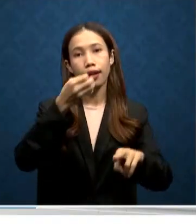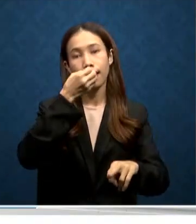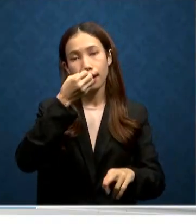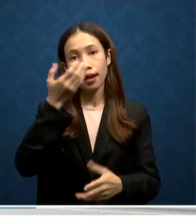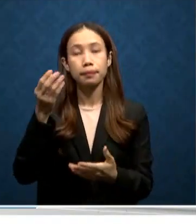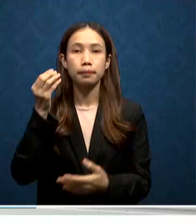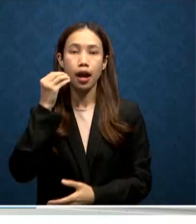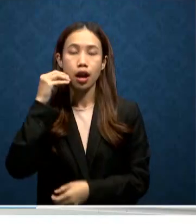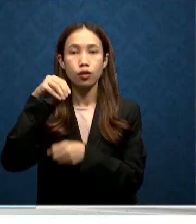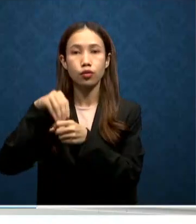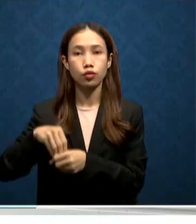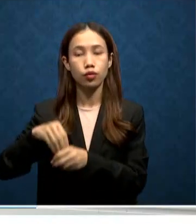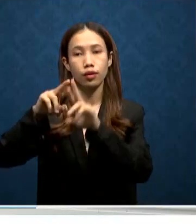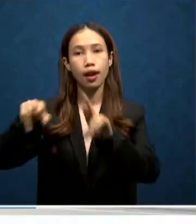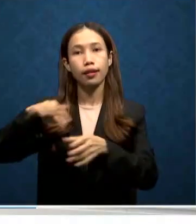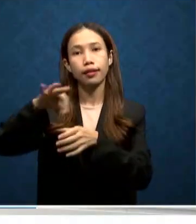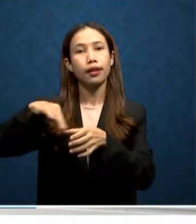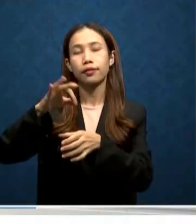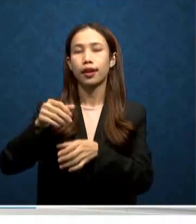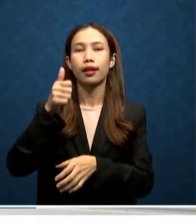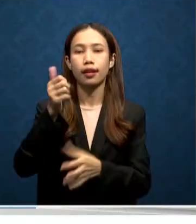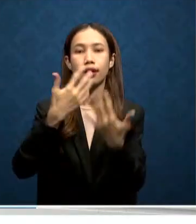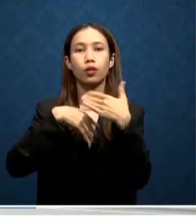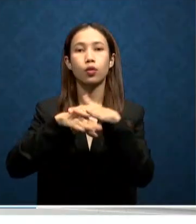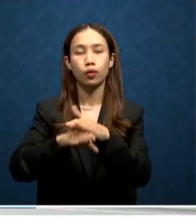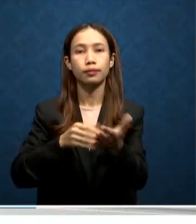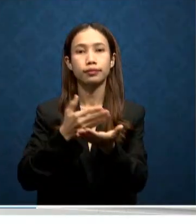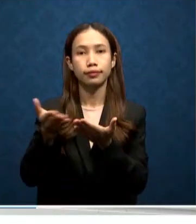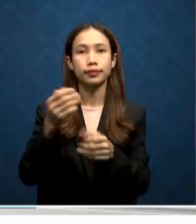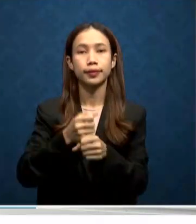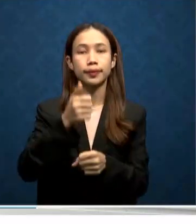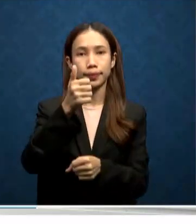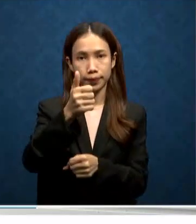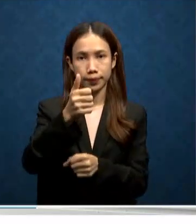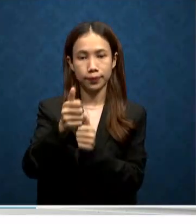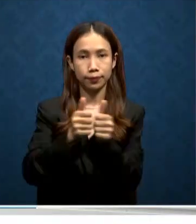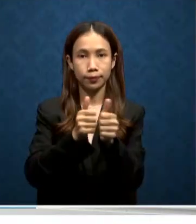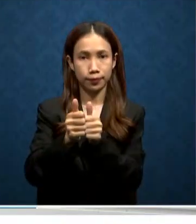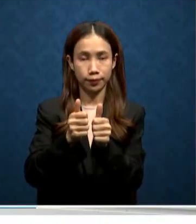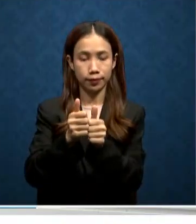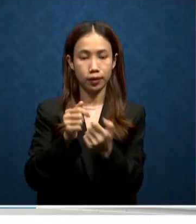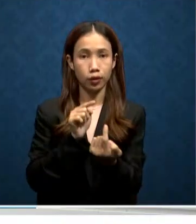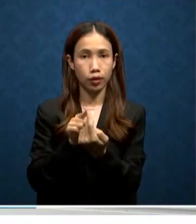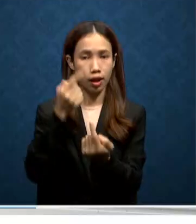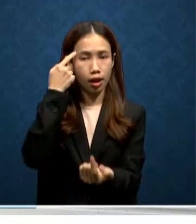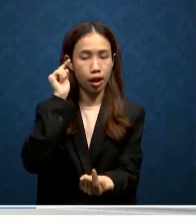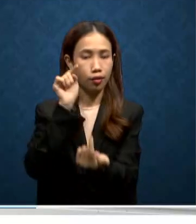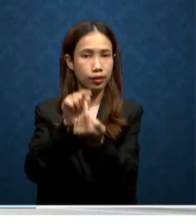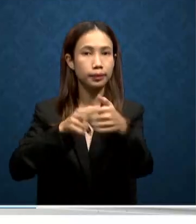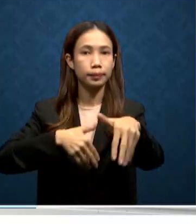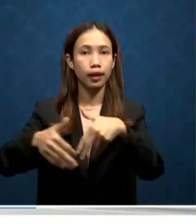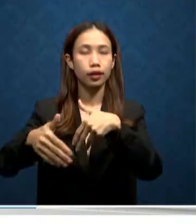ที่บ้านก็สร้านกาแฟก็สามารถที่จะประมูลได้ทำให้การประมูลเนี่ยสามารถเข้าถึงประชาชนได้